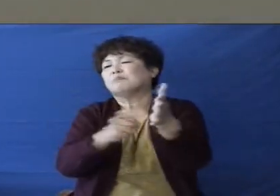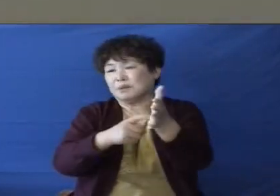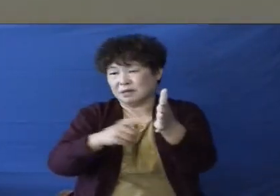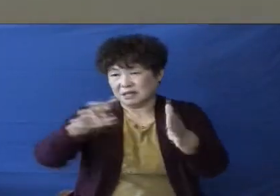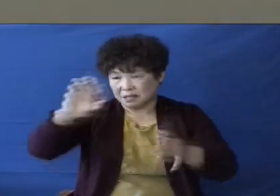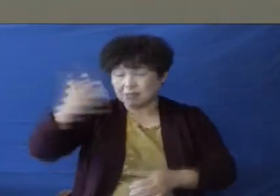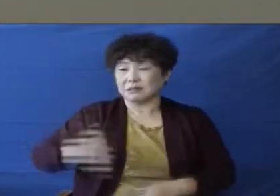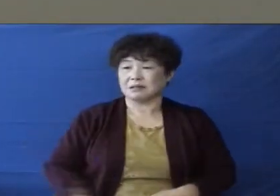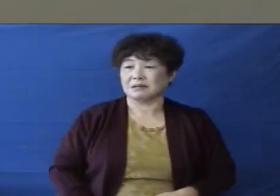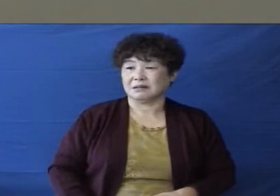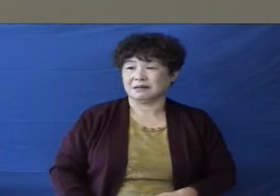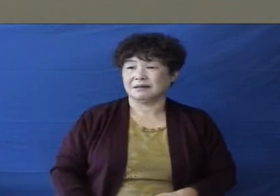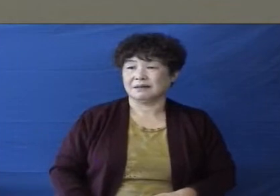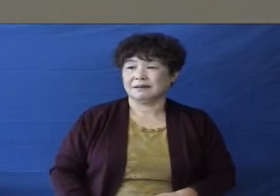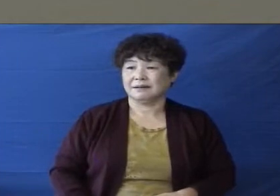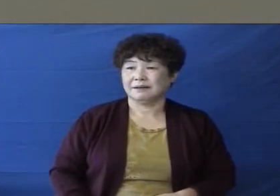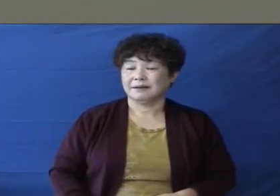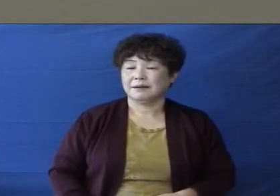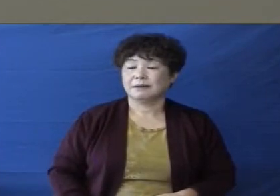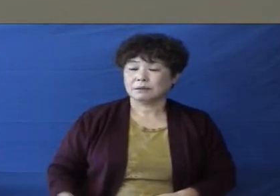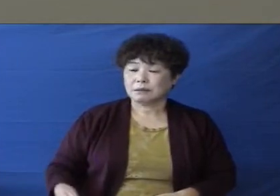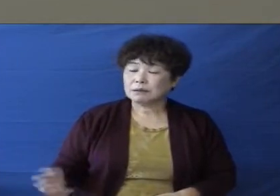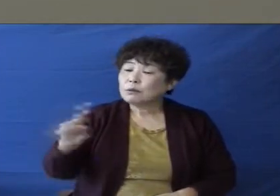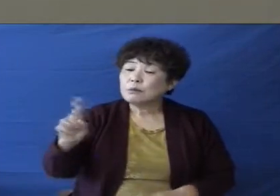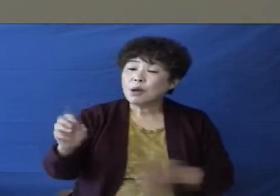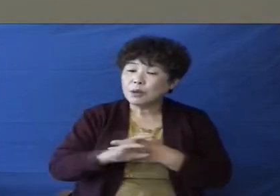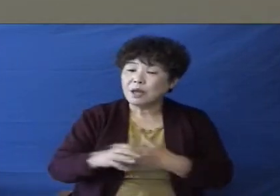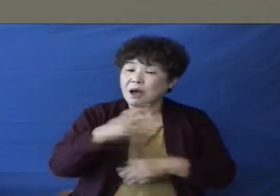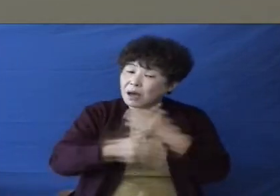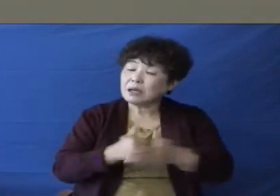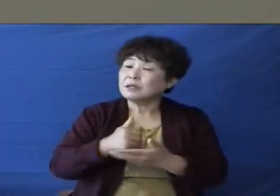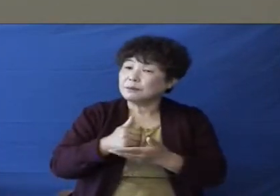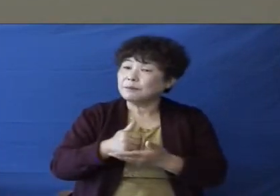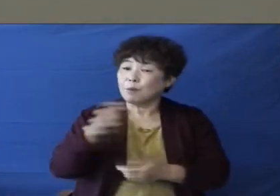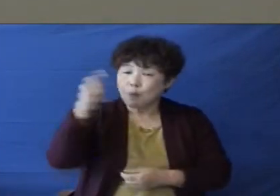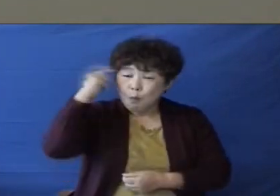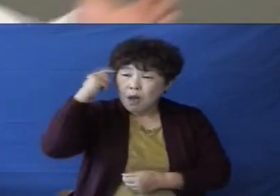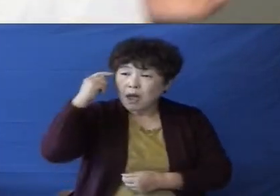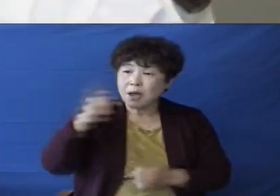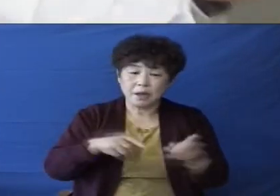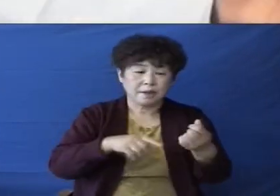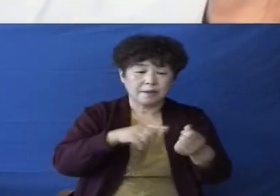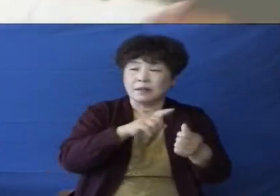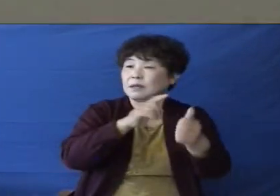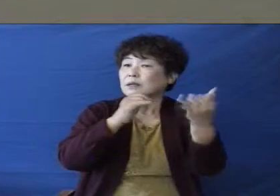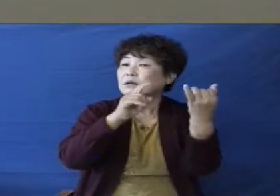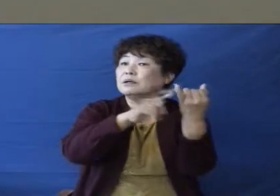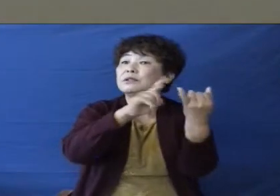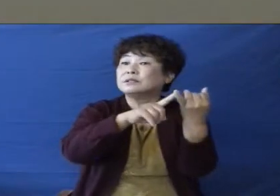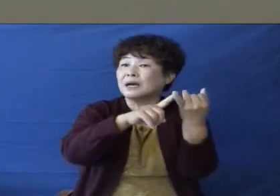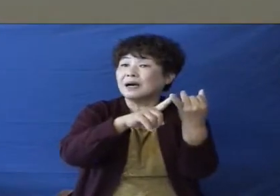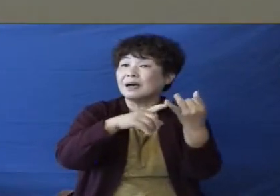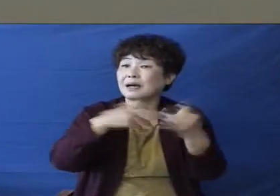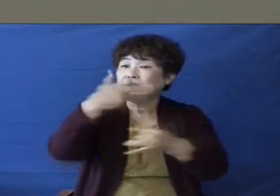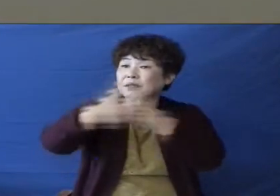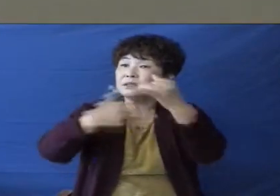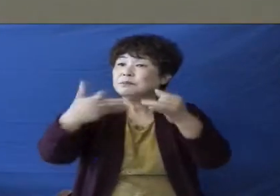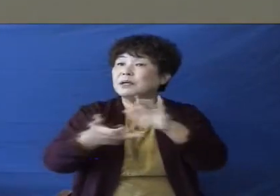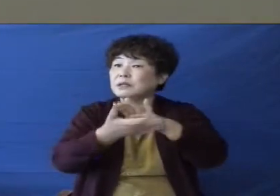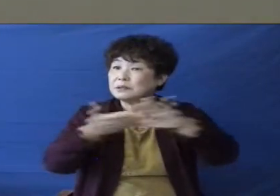순간에 이렇게 하시죠 이 여자의 18 녀는 이 순간을 위해서